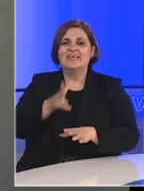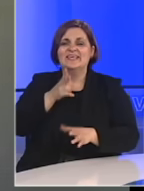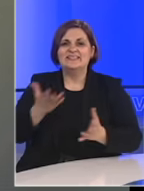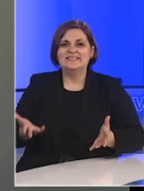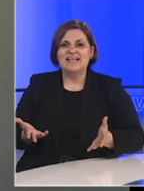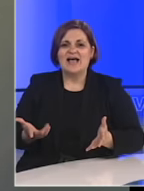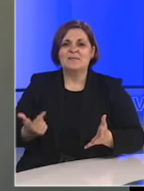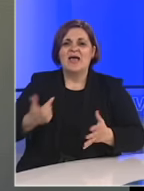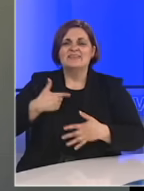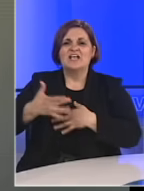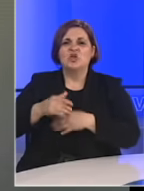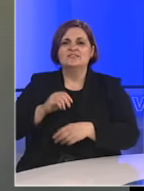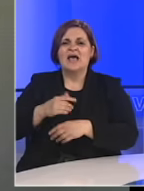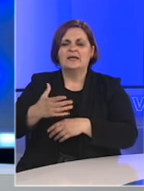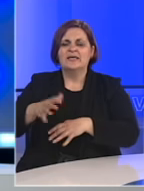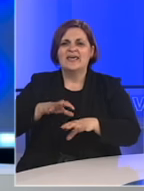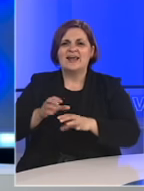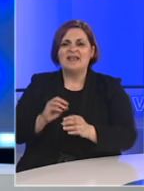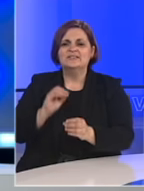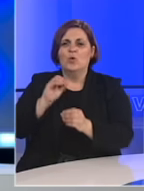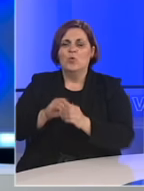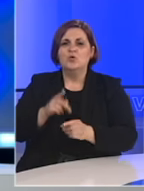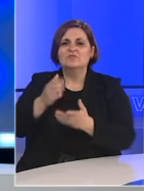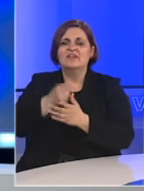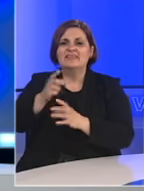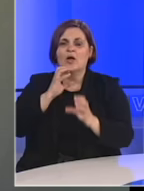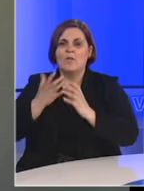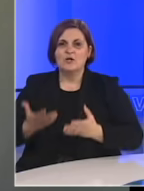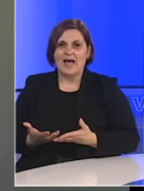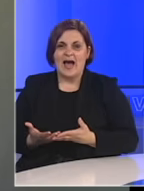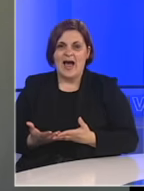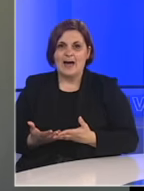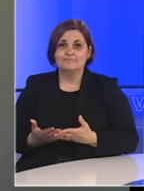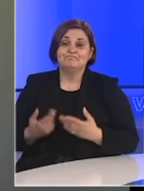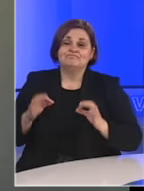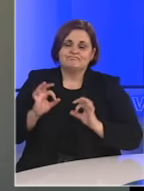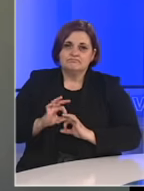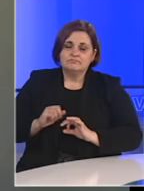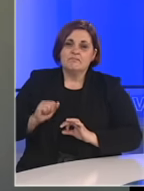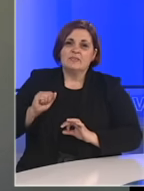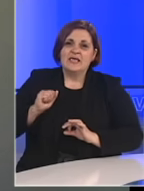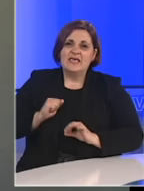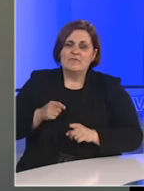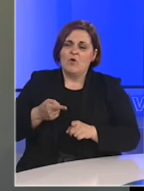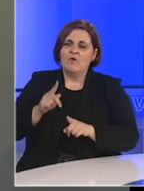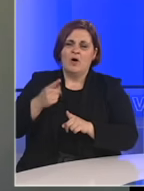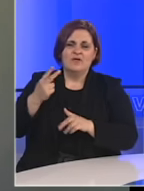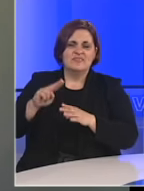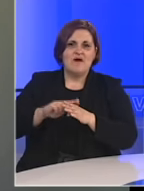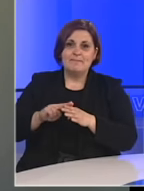za interveniranje i uključivanje kolega u ostvarivanje te komunikacije. Nažalost, imali smo i ovih dva